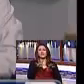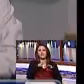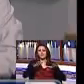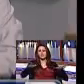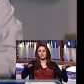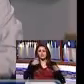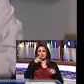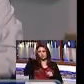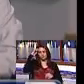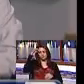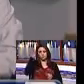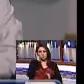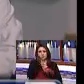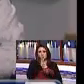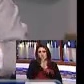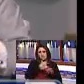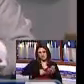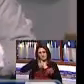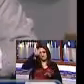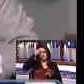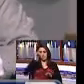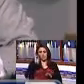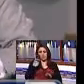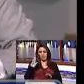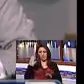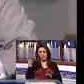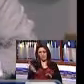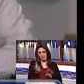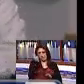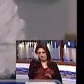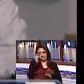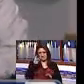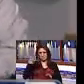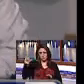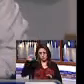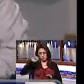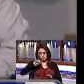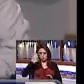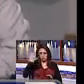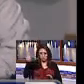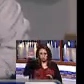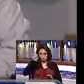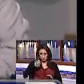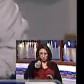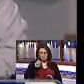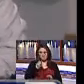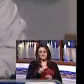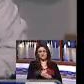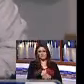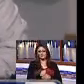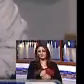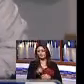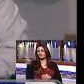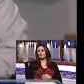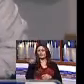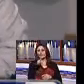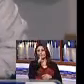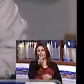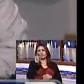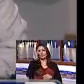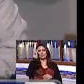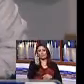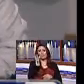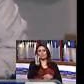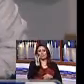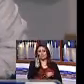شكرا لفنانه الكبير الكبير حسن يوسف عايز اقول لكم ان احنا اولا طبعا احنا انا قلت قبل كده ان موقعنا بتاع قناه المحور قد